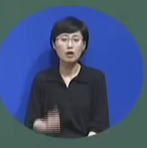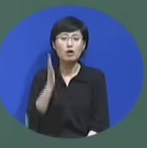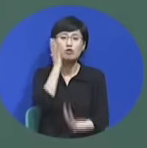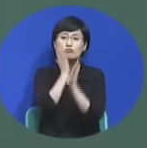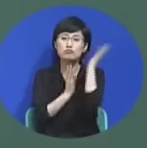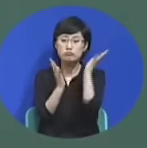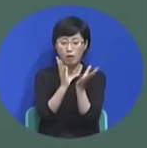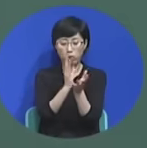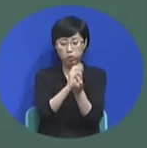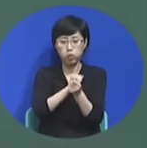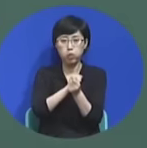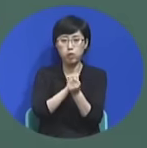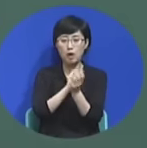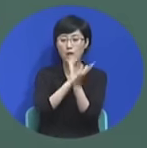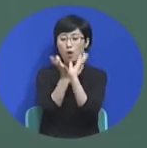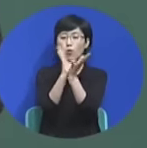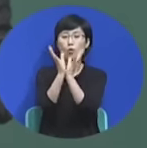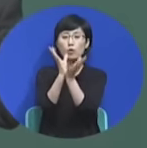꽃은 시더라.